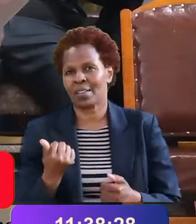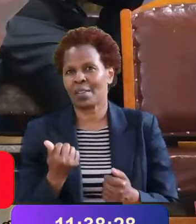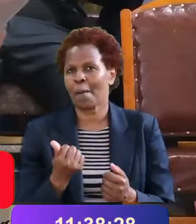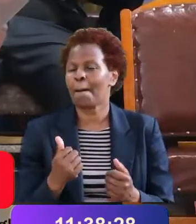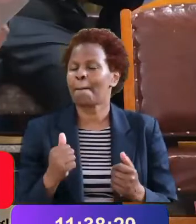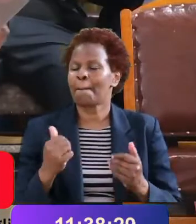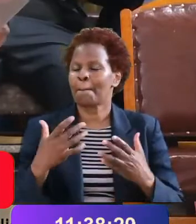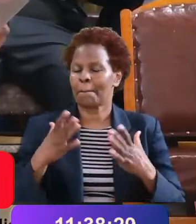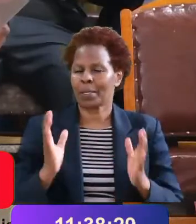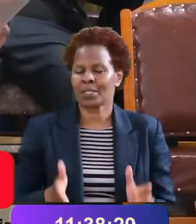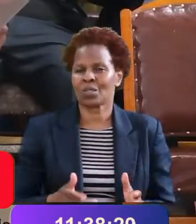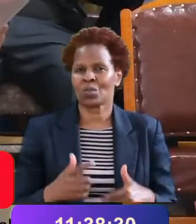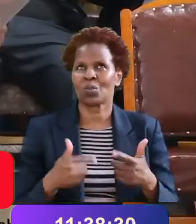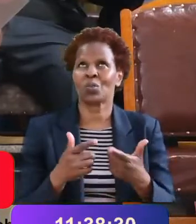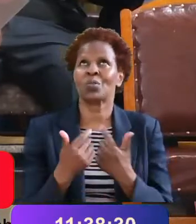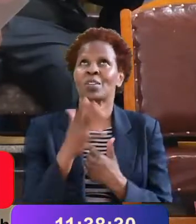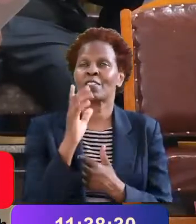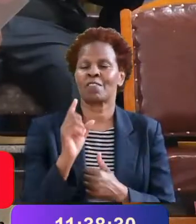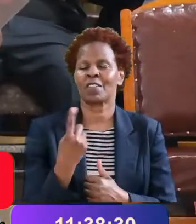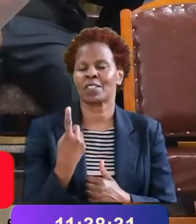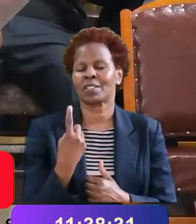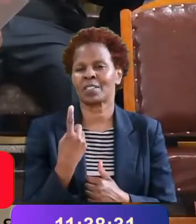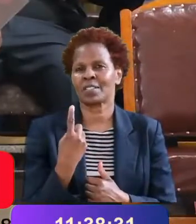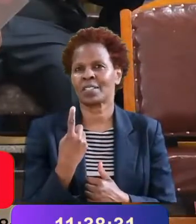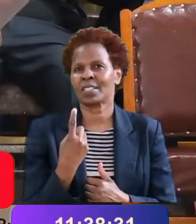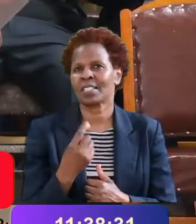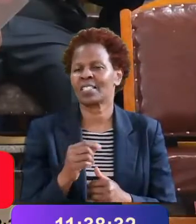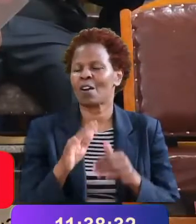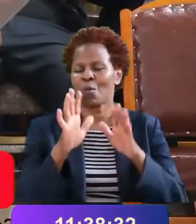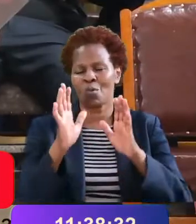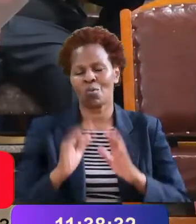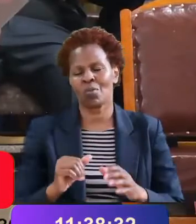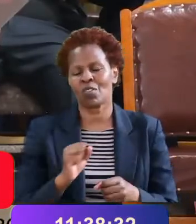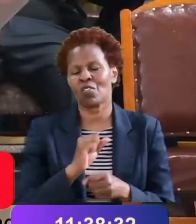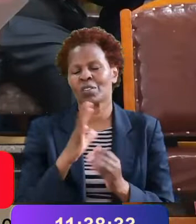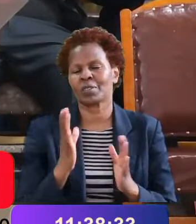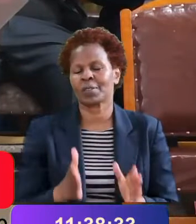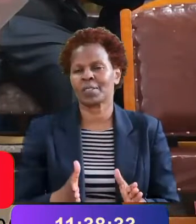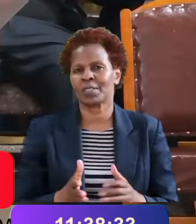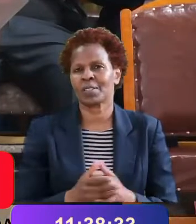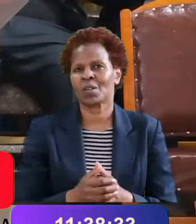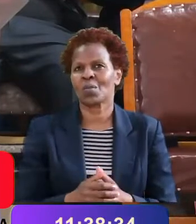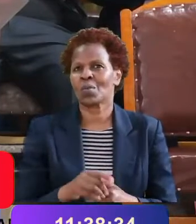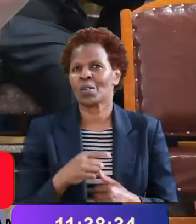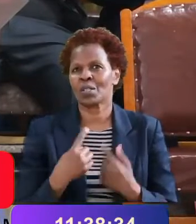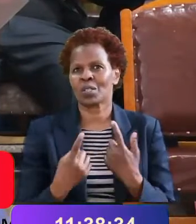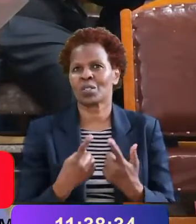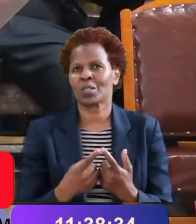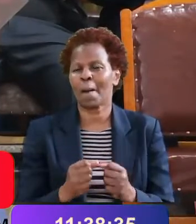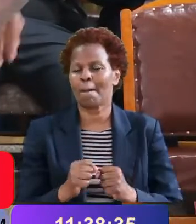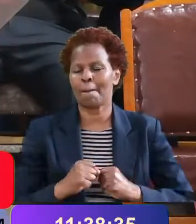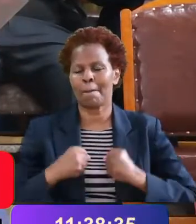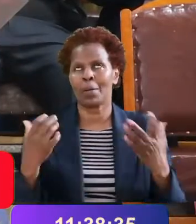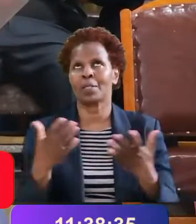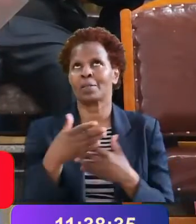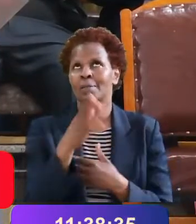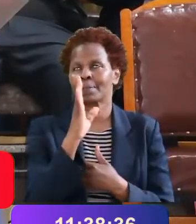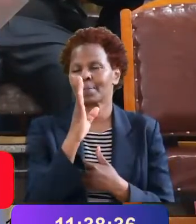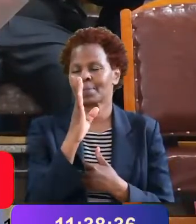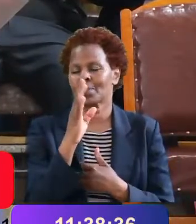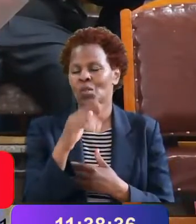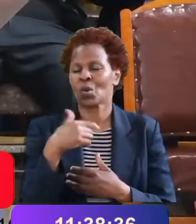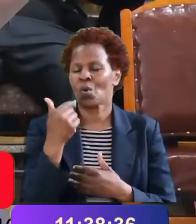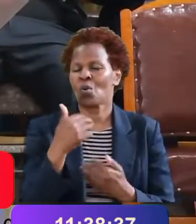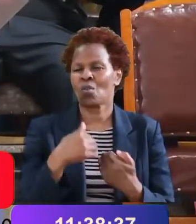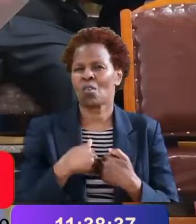sababu yeye ndiye anayejua. Ni mshauri wa ajabu. Tunaambio he's a mighty God. Ni Mungu ambaye ako